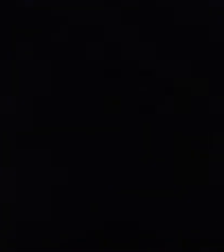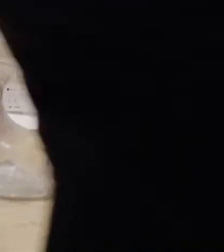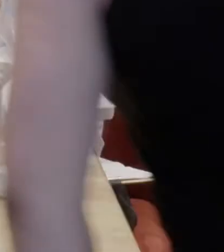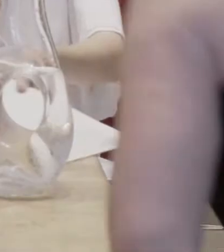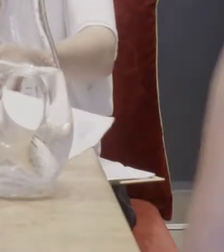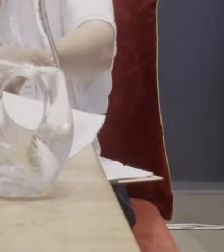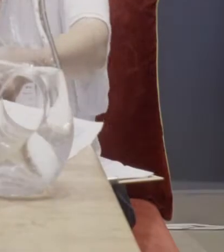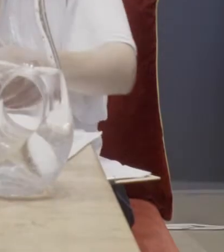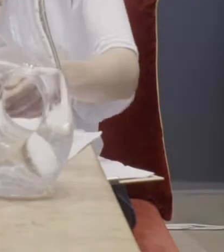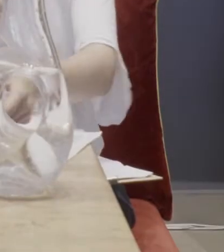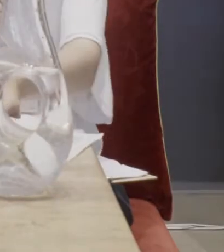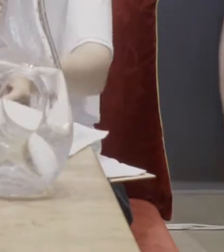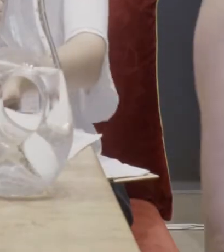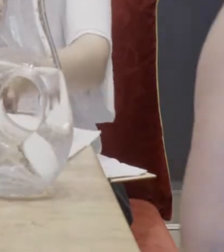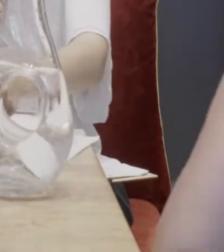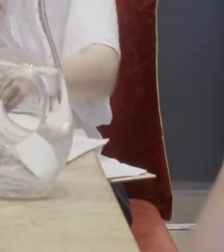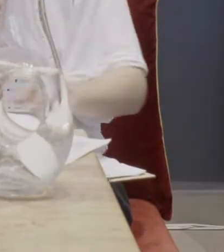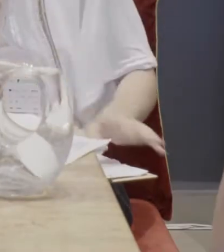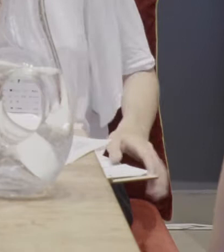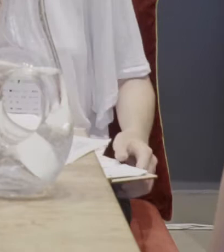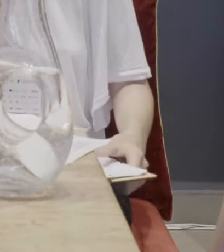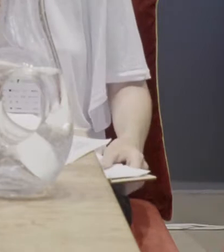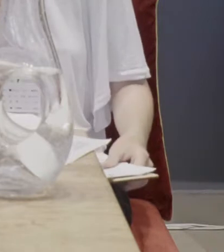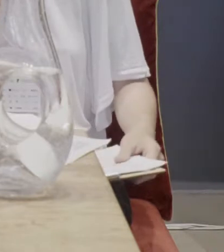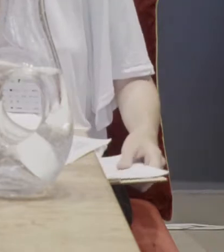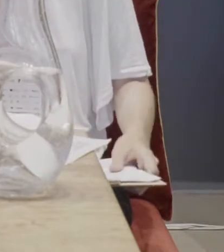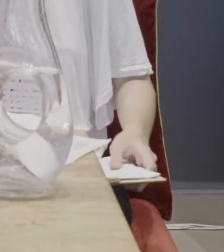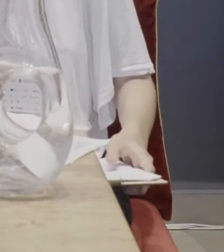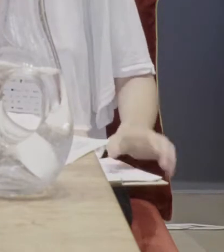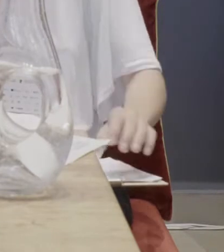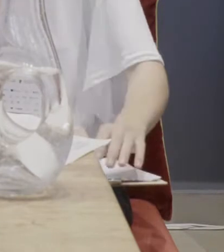Dzień dobry. Tak, Łukasz jest autorem